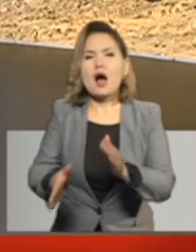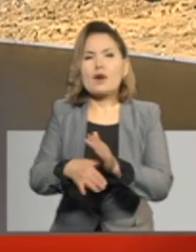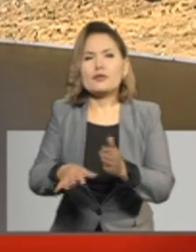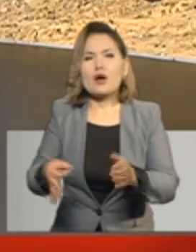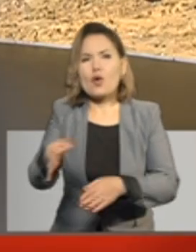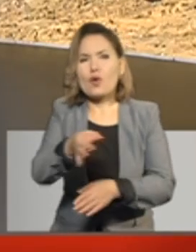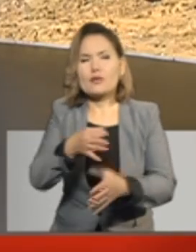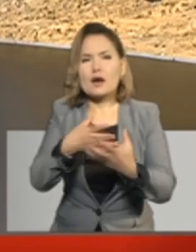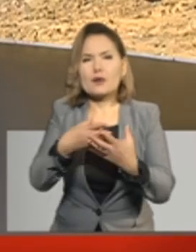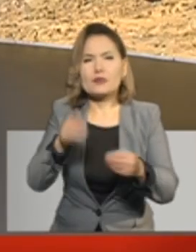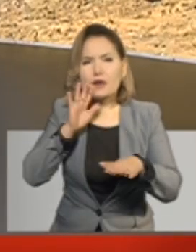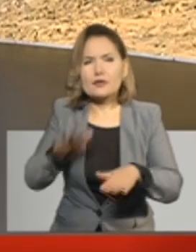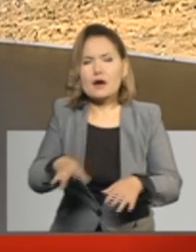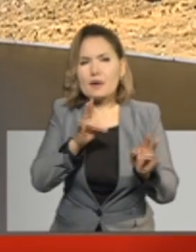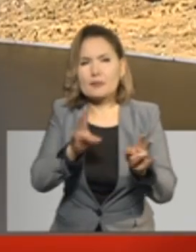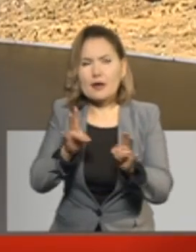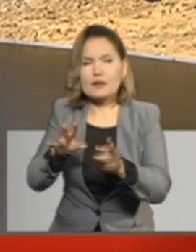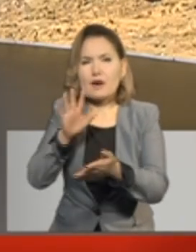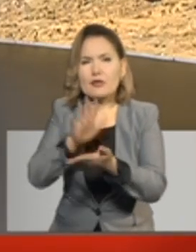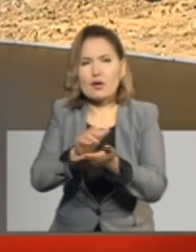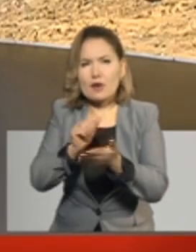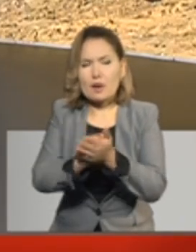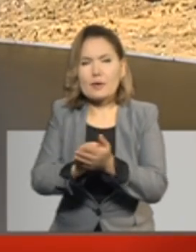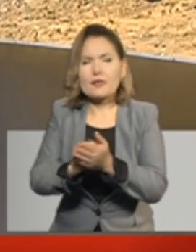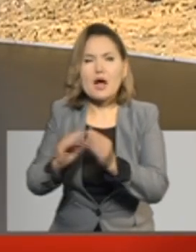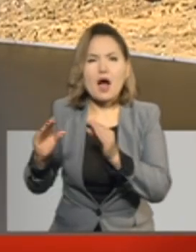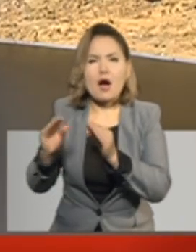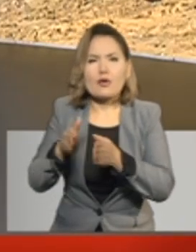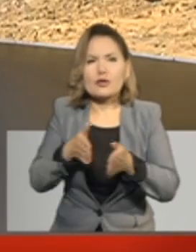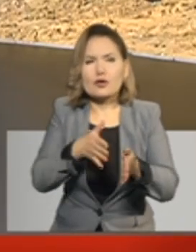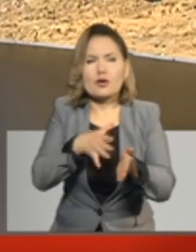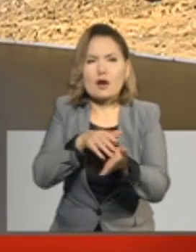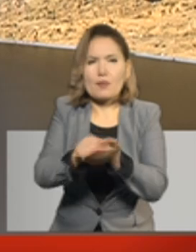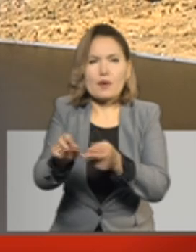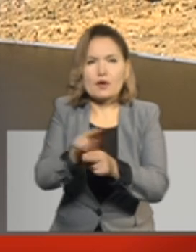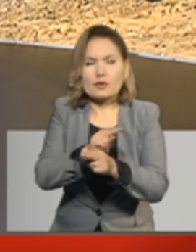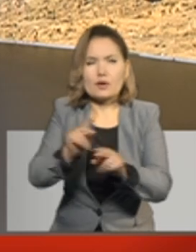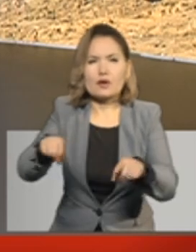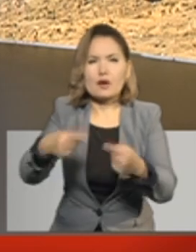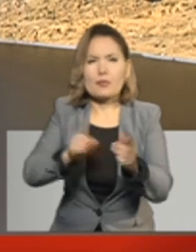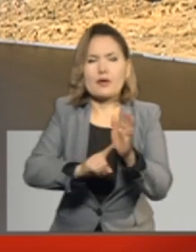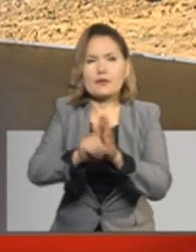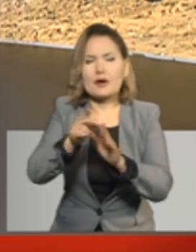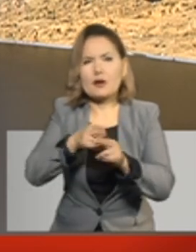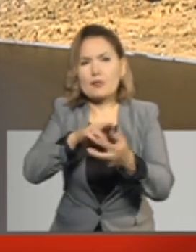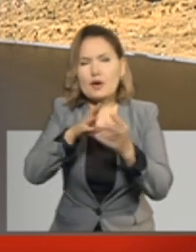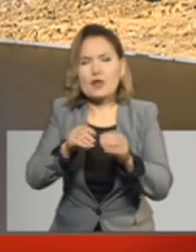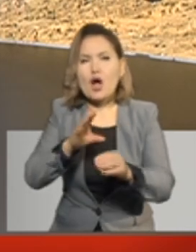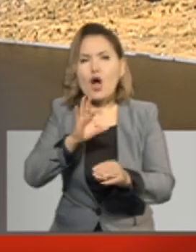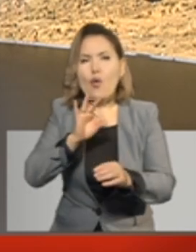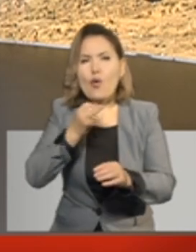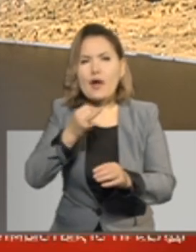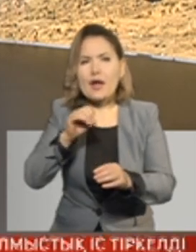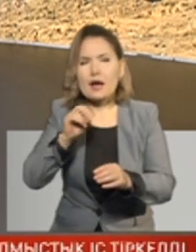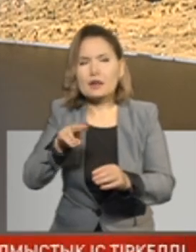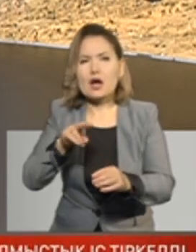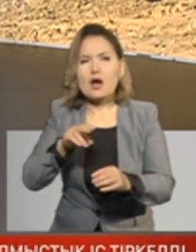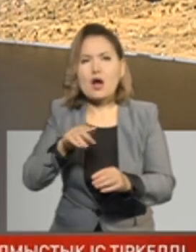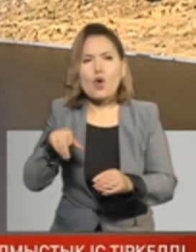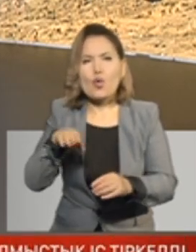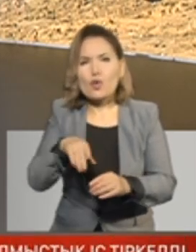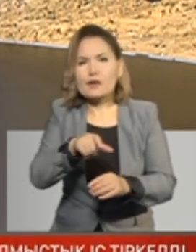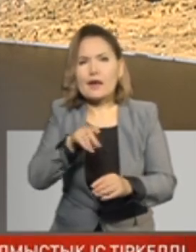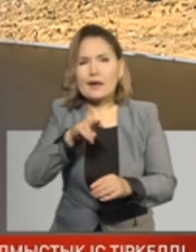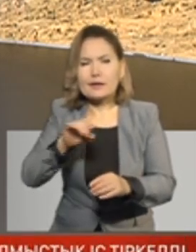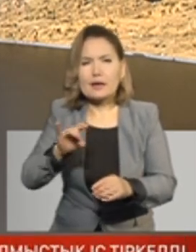Атырау облысында көктемгі тасқын кезінде зақымданған автокөлік жолдары қалпына келтіріле бастады. Арнасынан асқан ойыл өзені Индер Қарабау